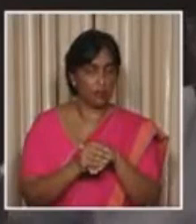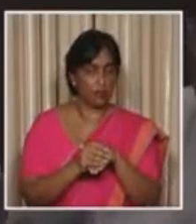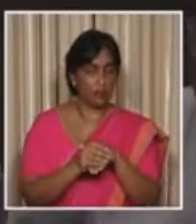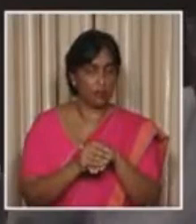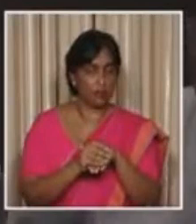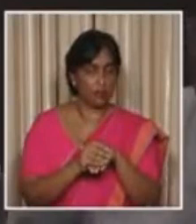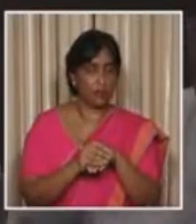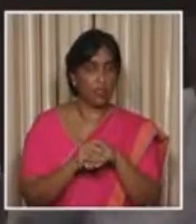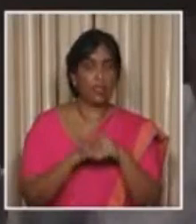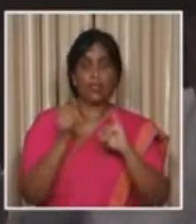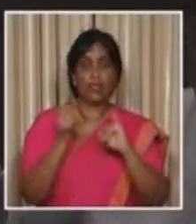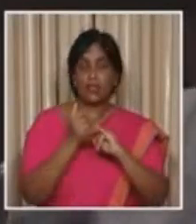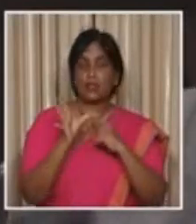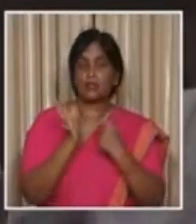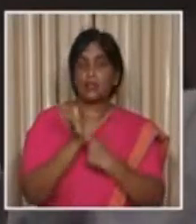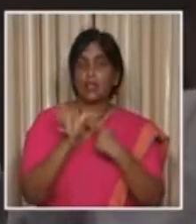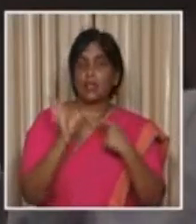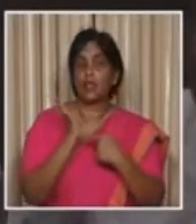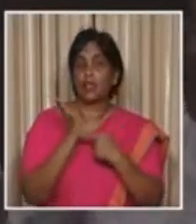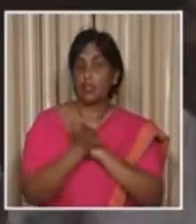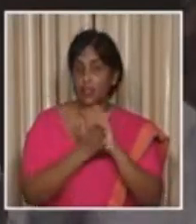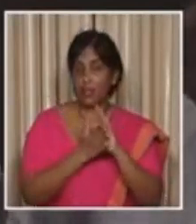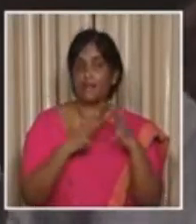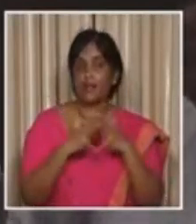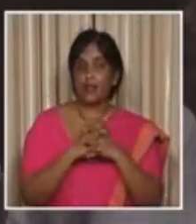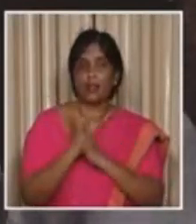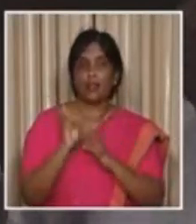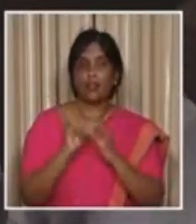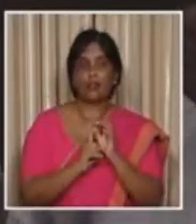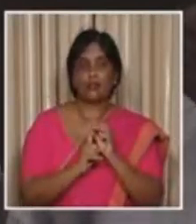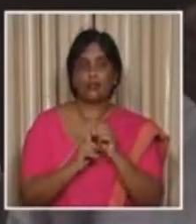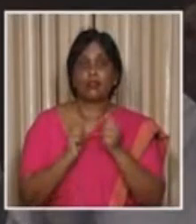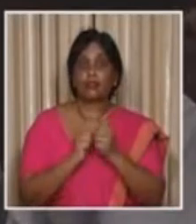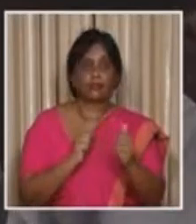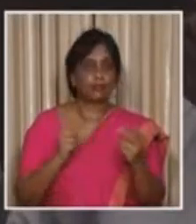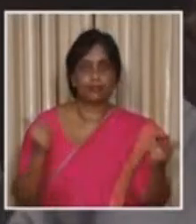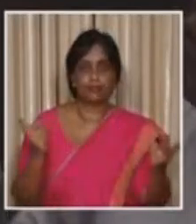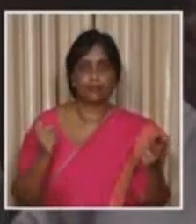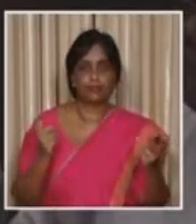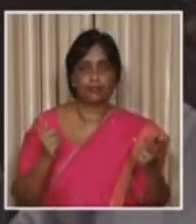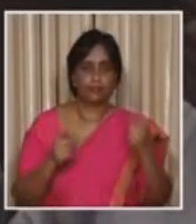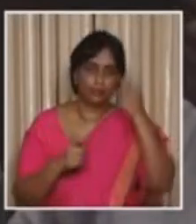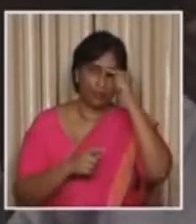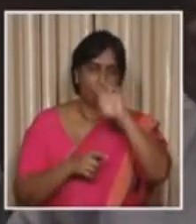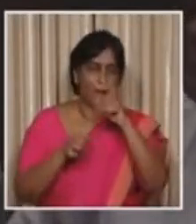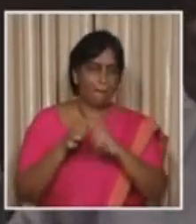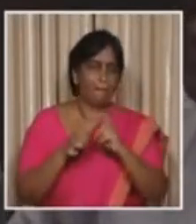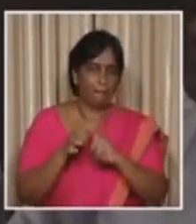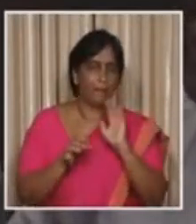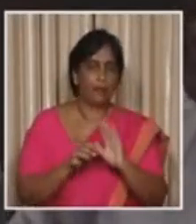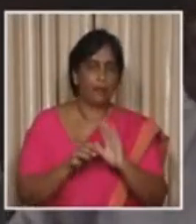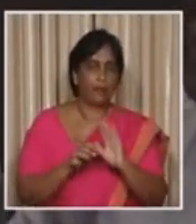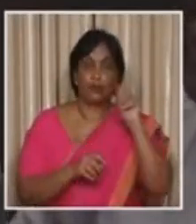අර සරත් වීරසේකර මන්ත්‍රීතුමා මේ පිළිබඳව ගත්ත ක්‍රියාමාර්ගය. එතුමා ගැන තව ප්‍රශ්න තියෙනවා.